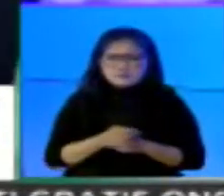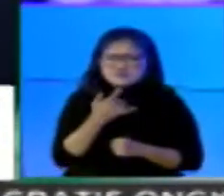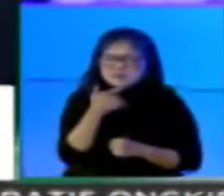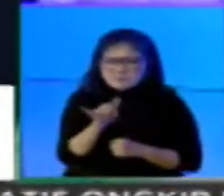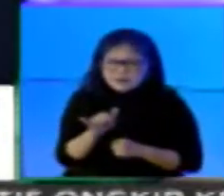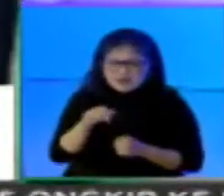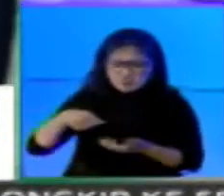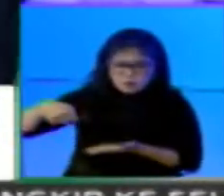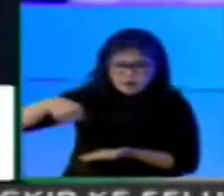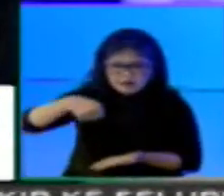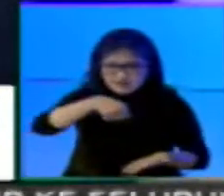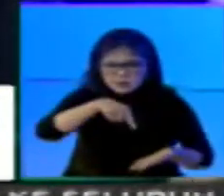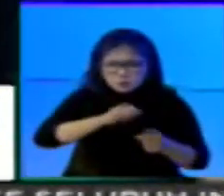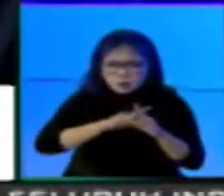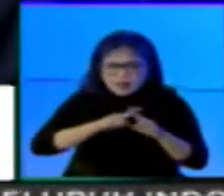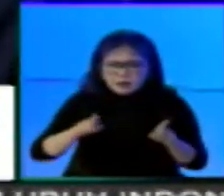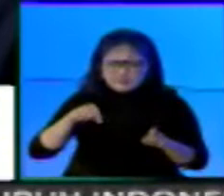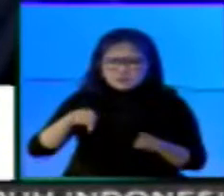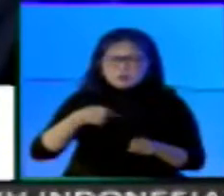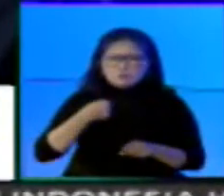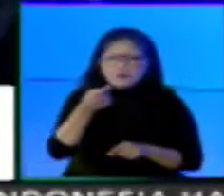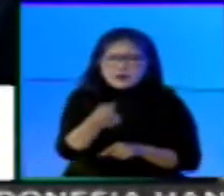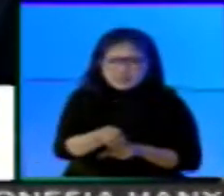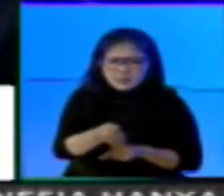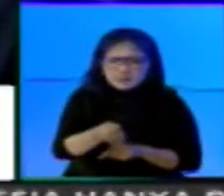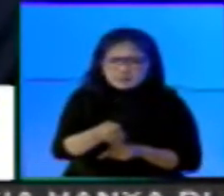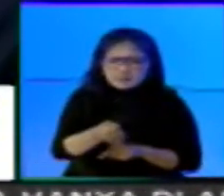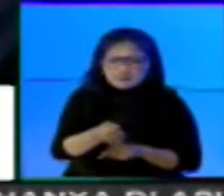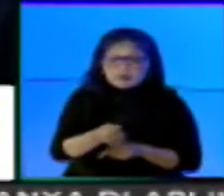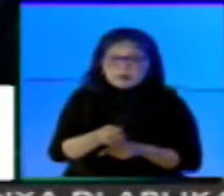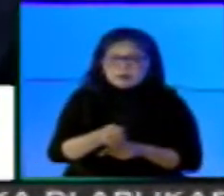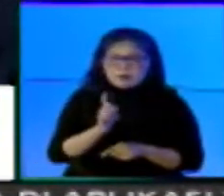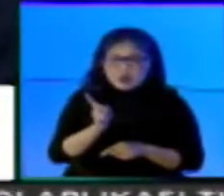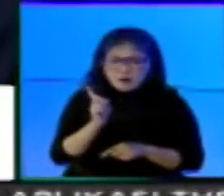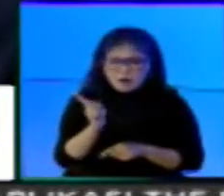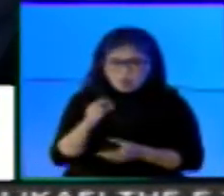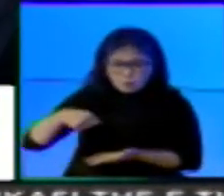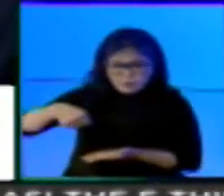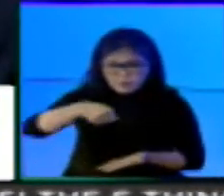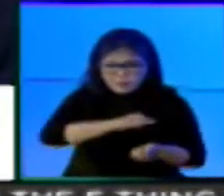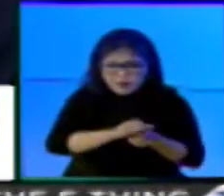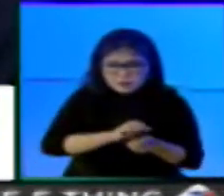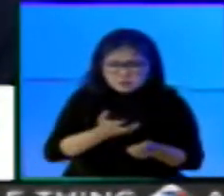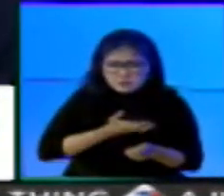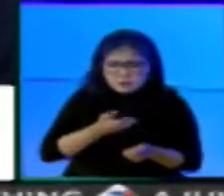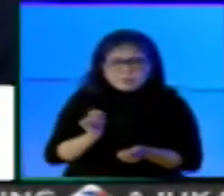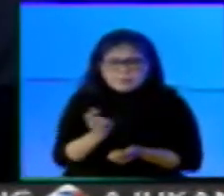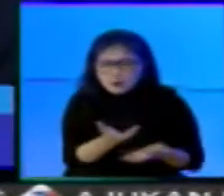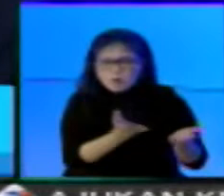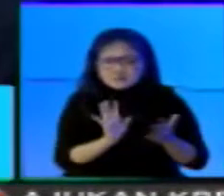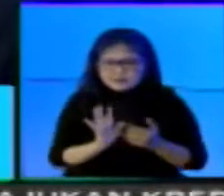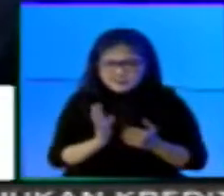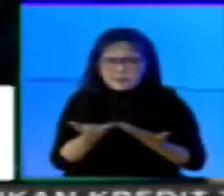ya, tapi kita bayar juga gitu, seperti ya plastik kan enggak, begitu kira-kira lah.